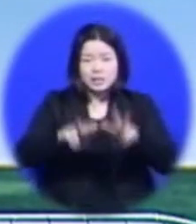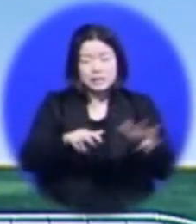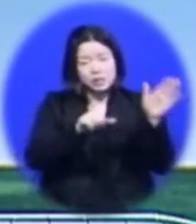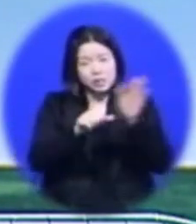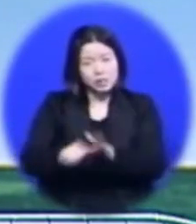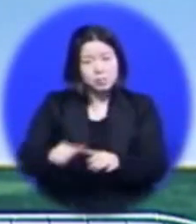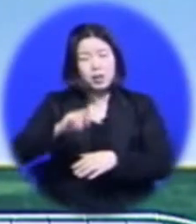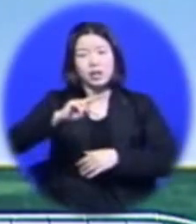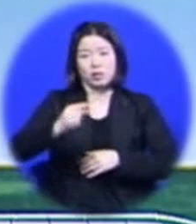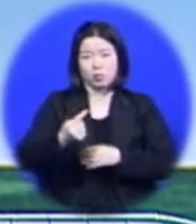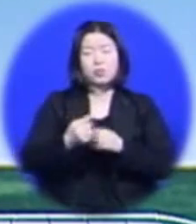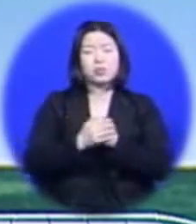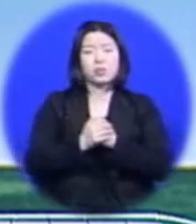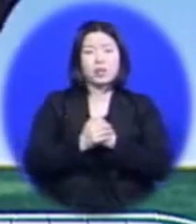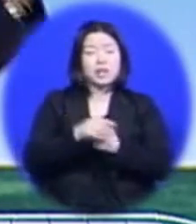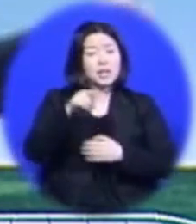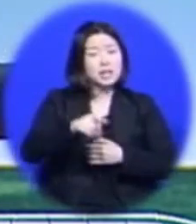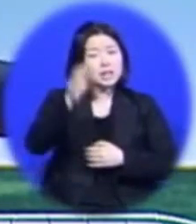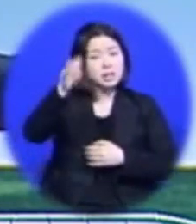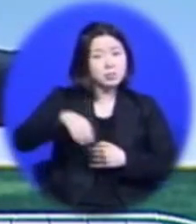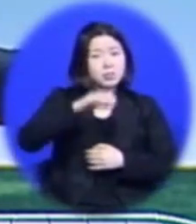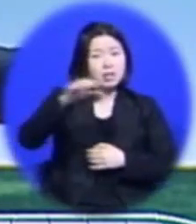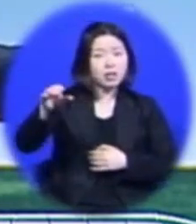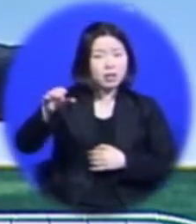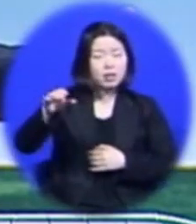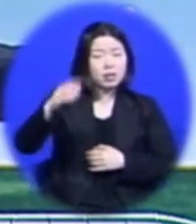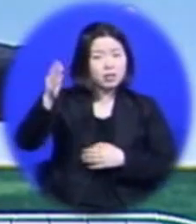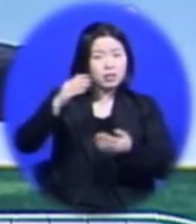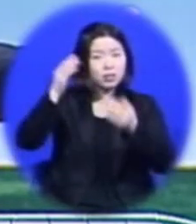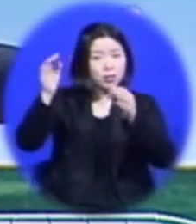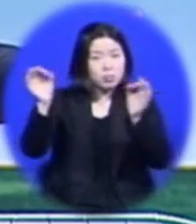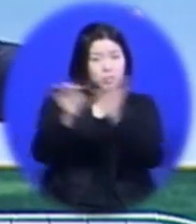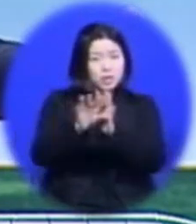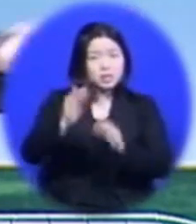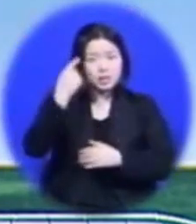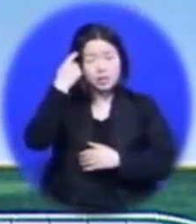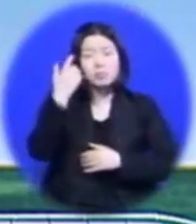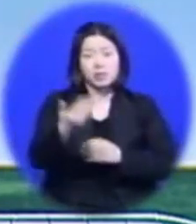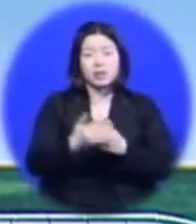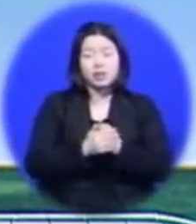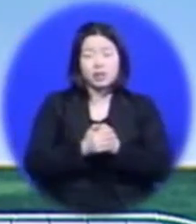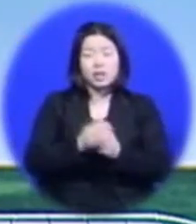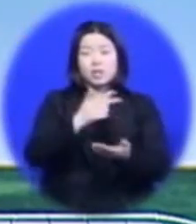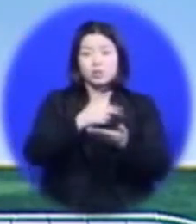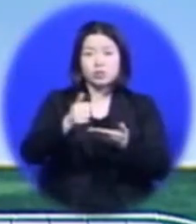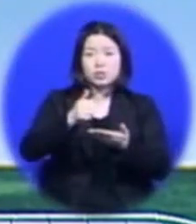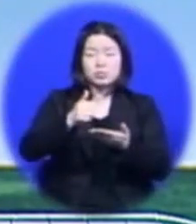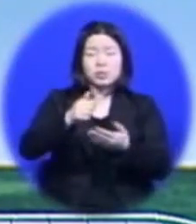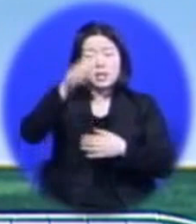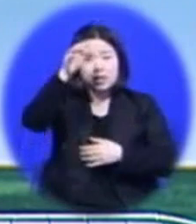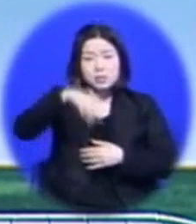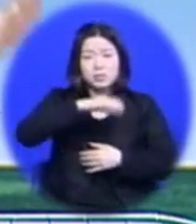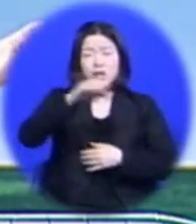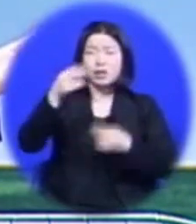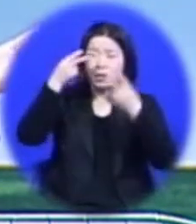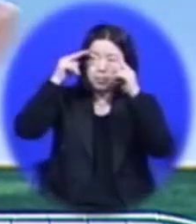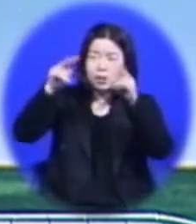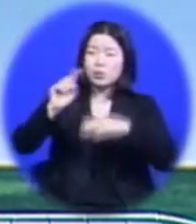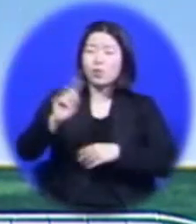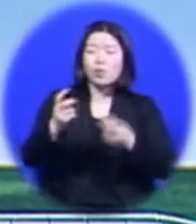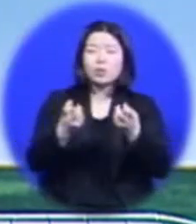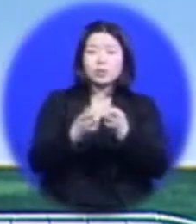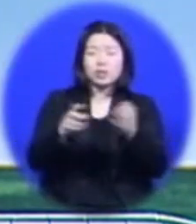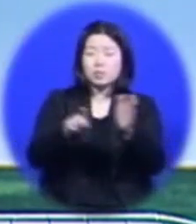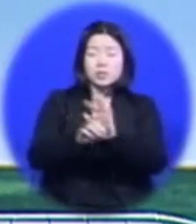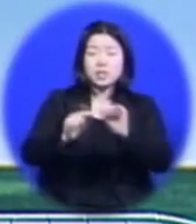실패했다고? 이 십자가가 취소가 됩니까? 주님의 십자가를 바라보면 어떻게 안 믿을 수가 있냐,